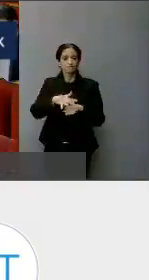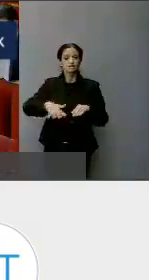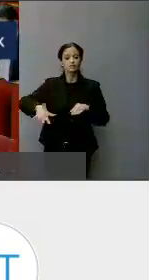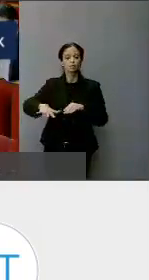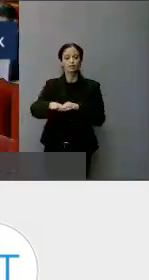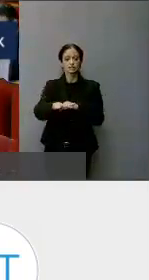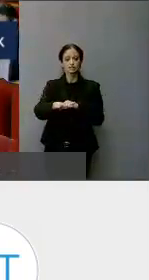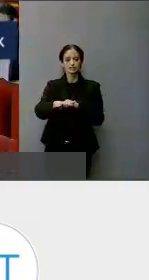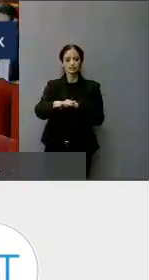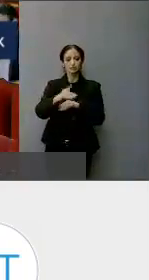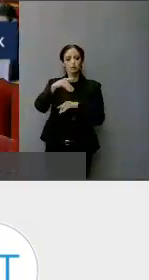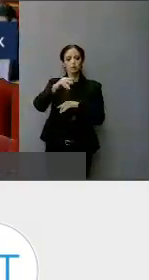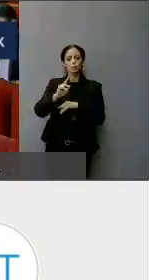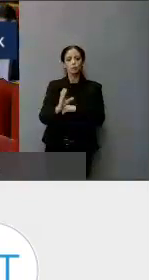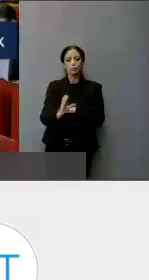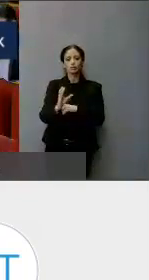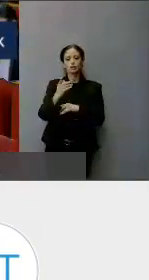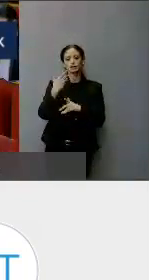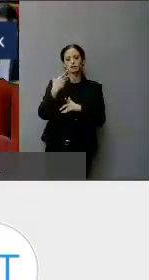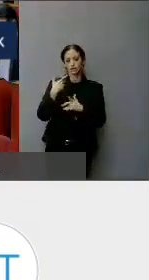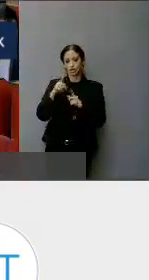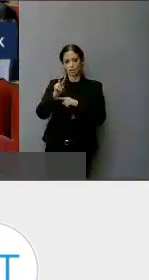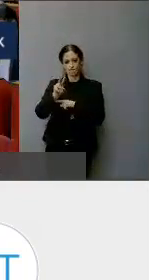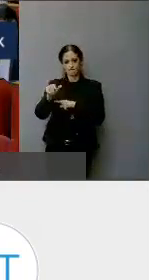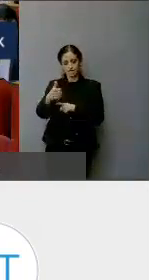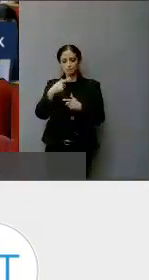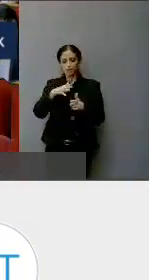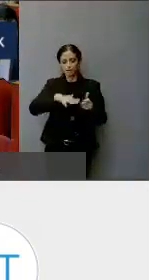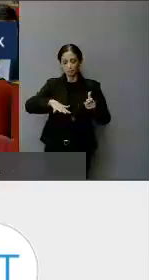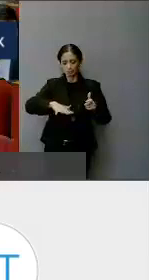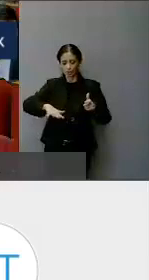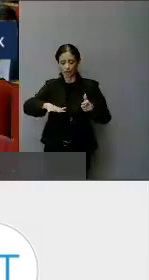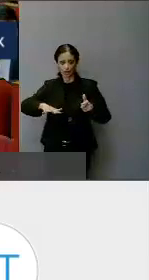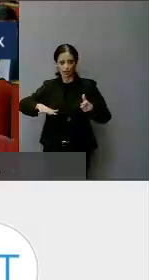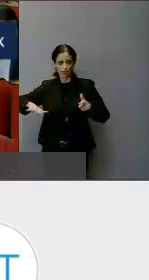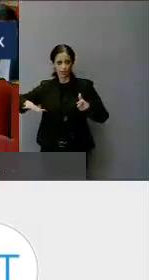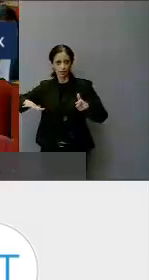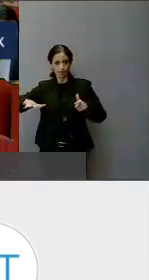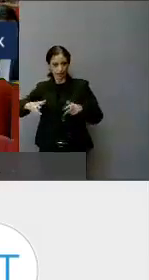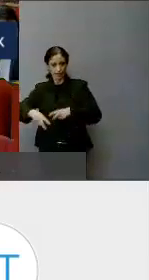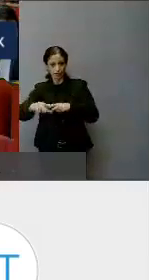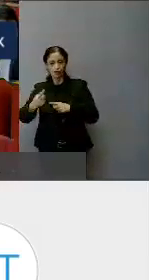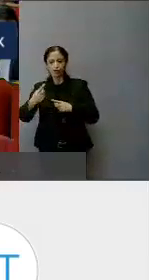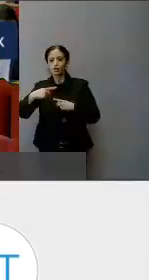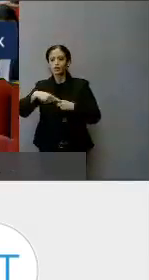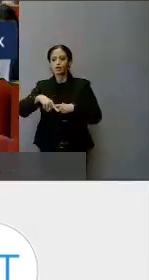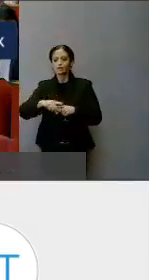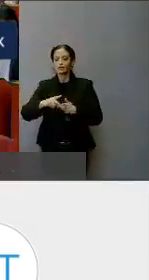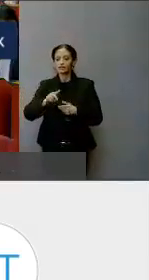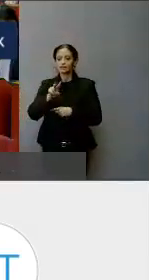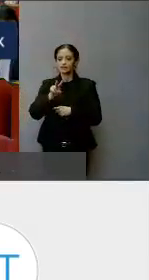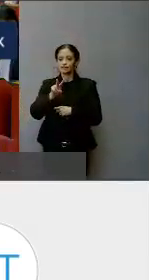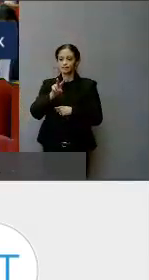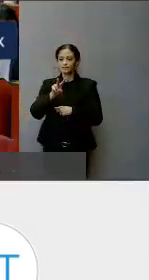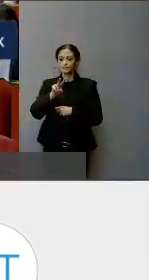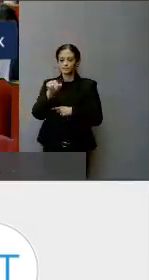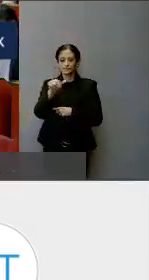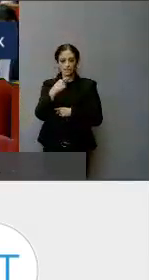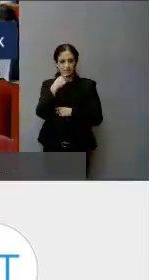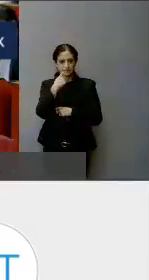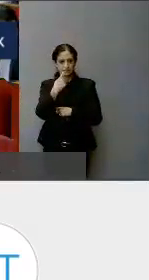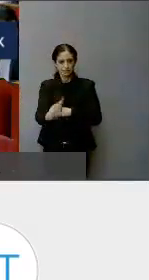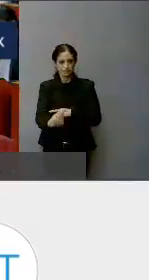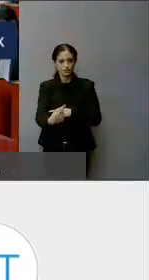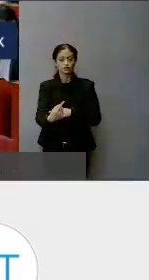su tutte le aree agricole invece cosa fa questa delibera lo dice chiaro e tondo fa quello che la regione dicendo si può fare